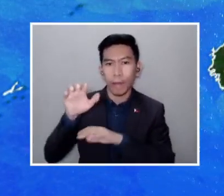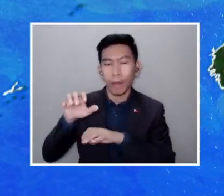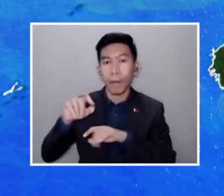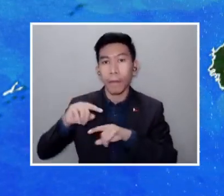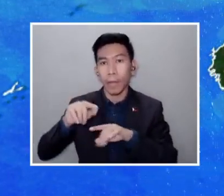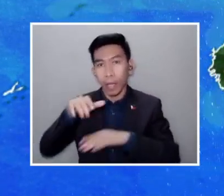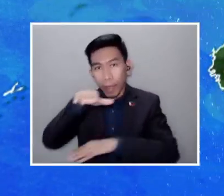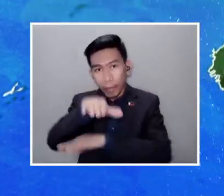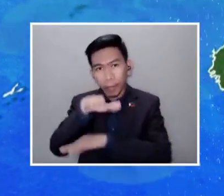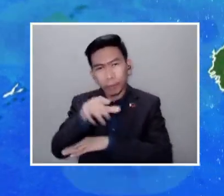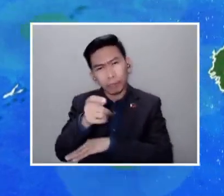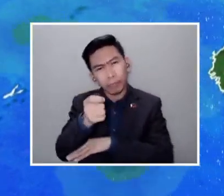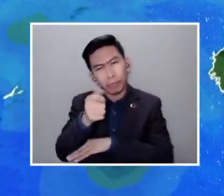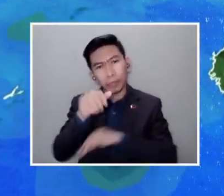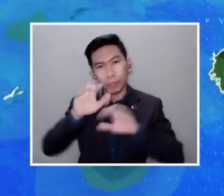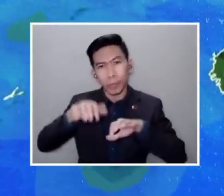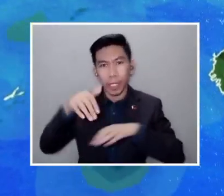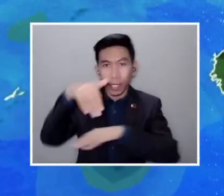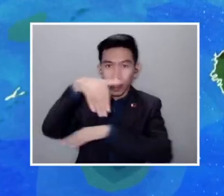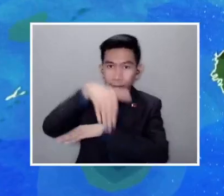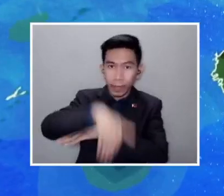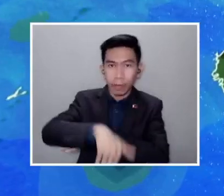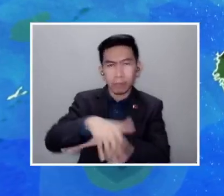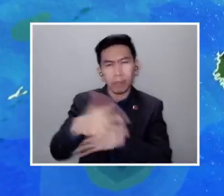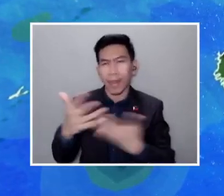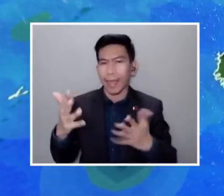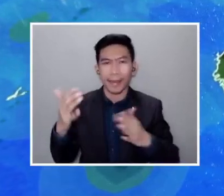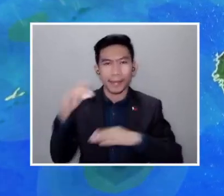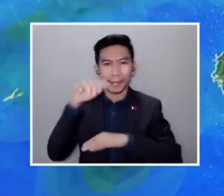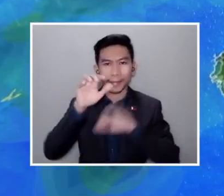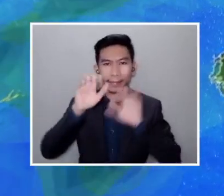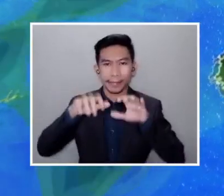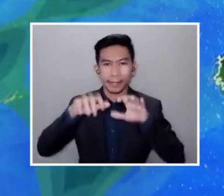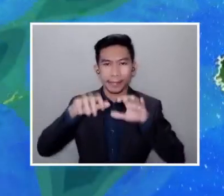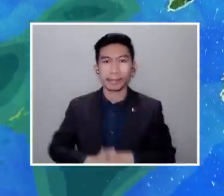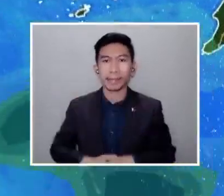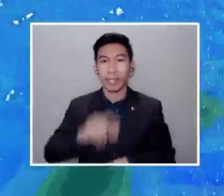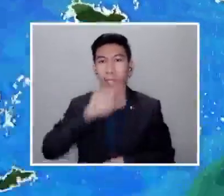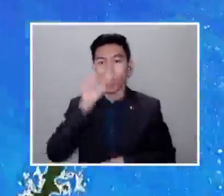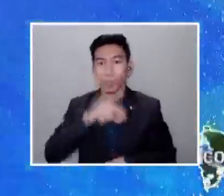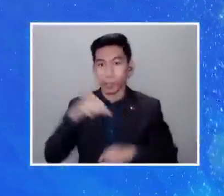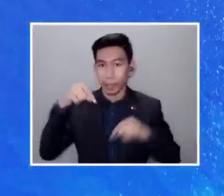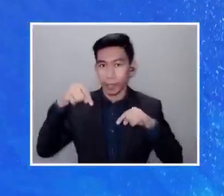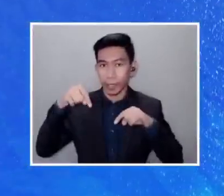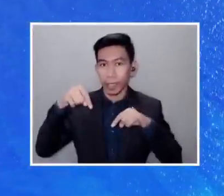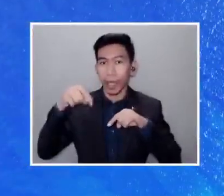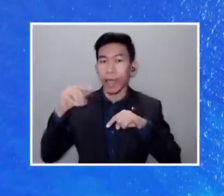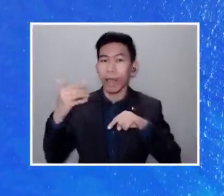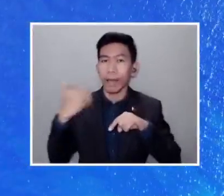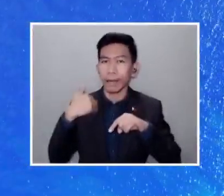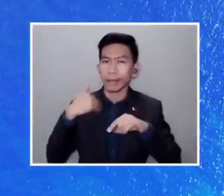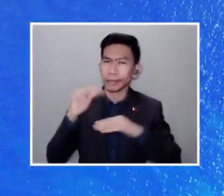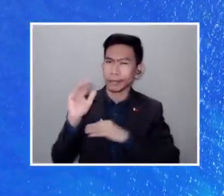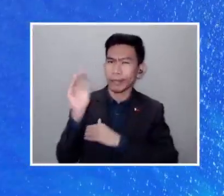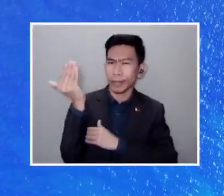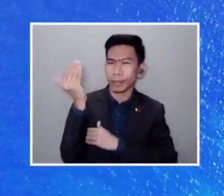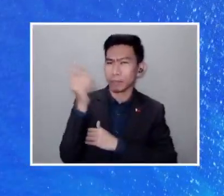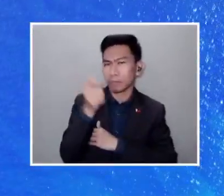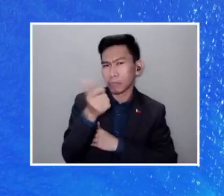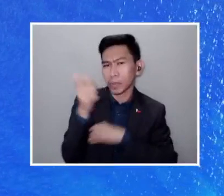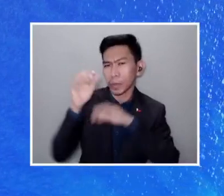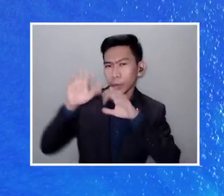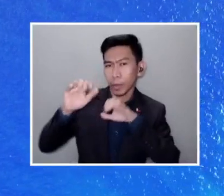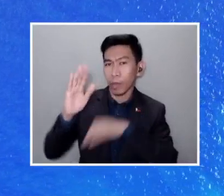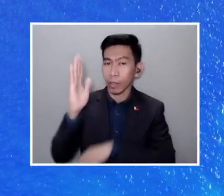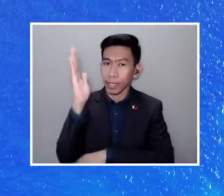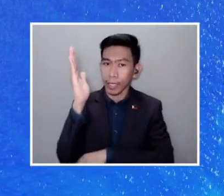pag-ulan at sa gabi ay tuluyan na pong mga mawawala. Sa Luzon, may mahihinang ulan din sa umaga dito po or sa tanghali sa bahagi ng